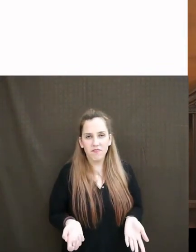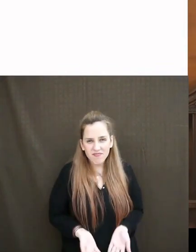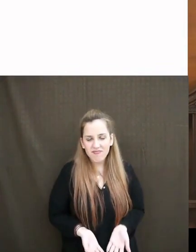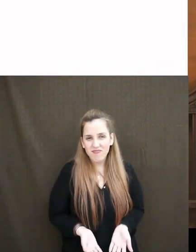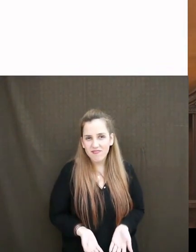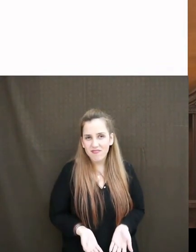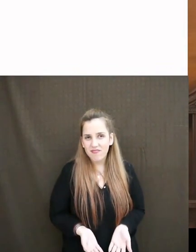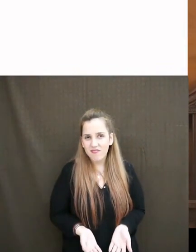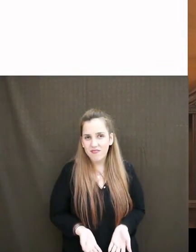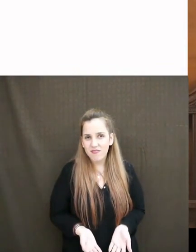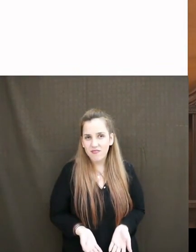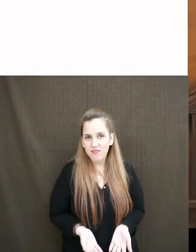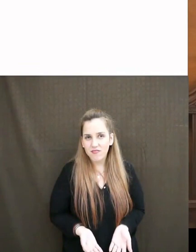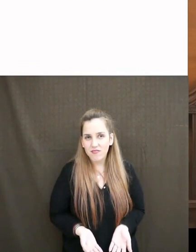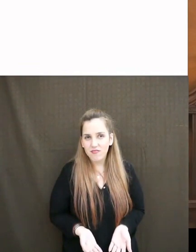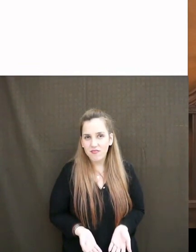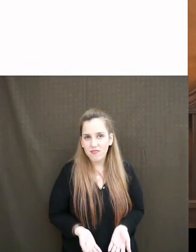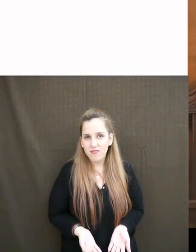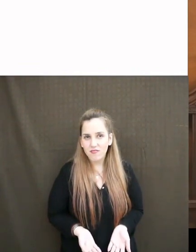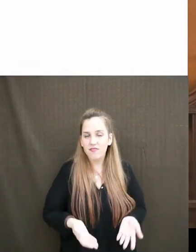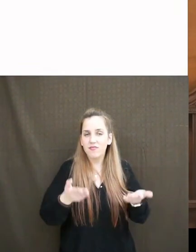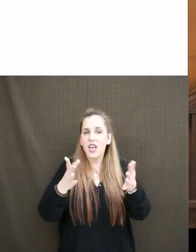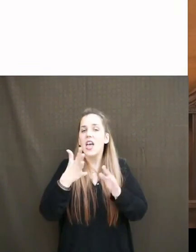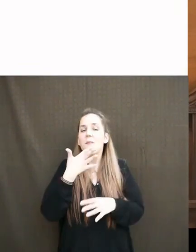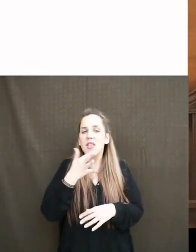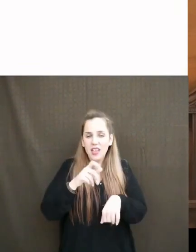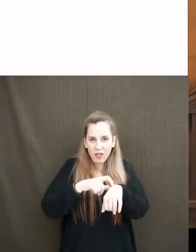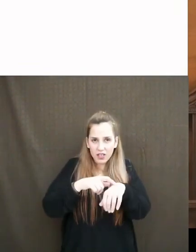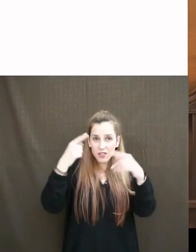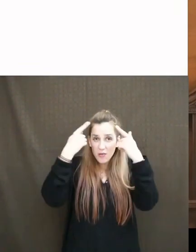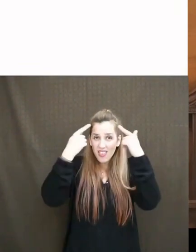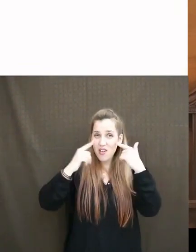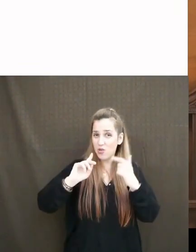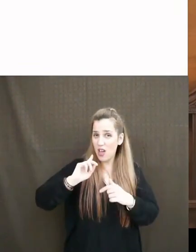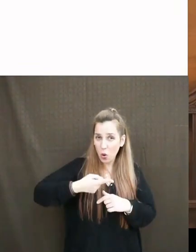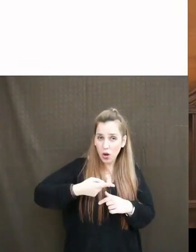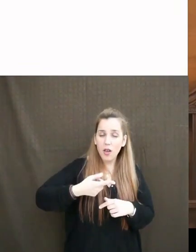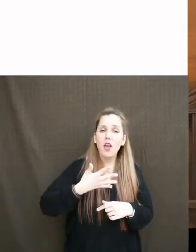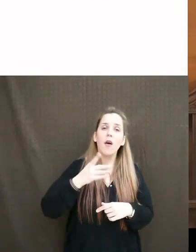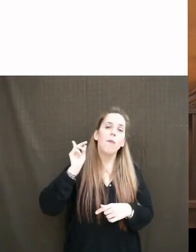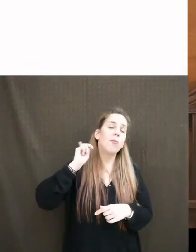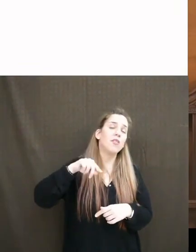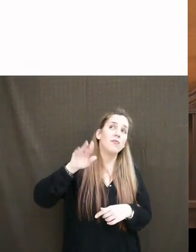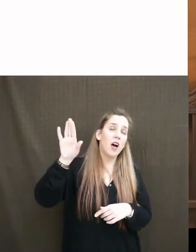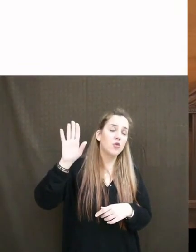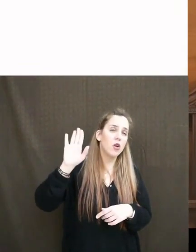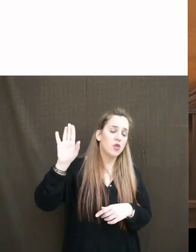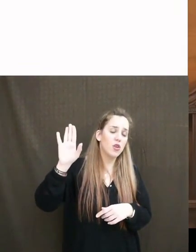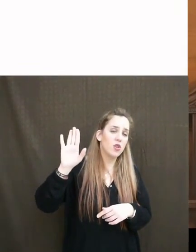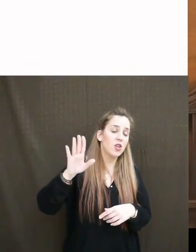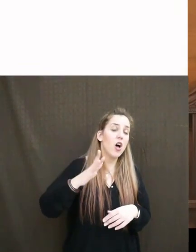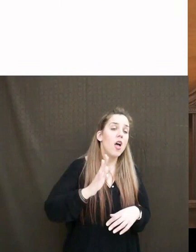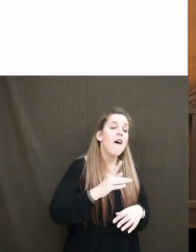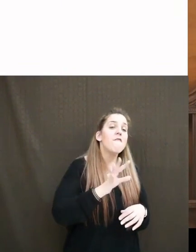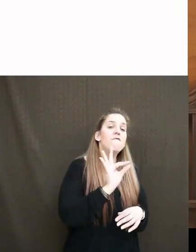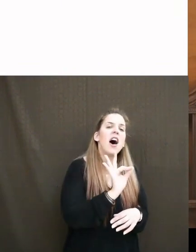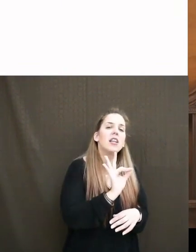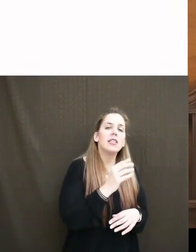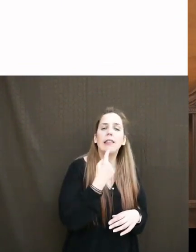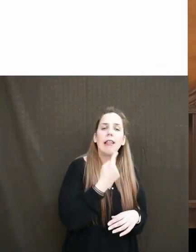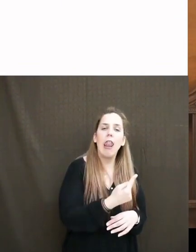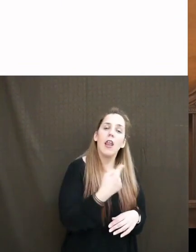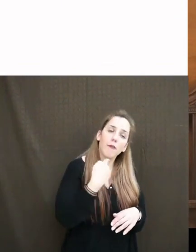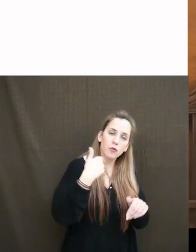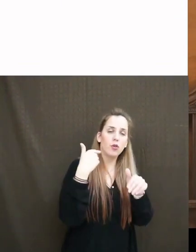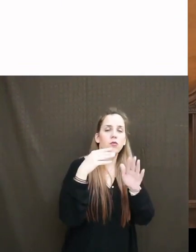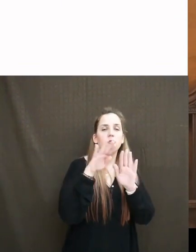Παρακάτω. Αφήνεται κατά μέρος την εντολή του Θεού, στο αμέσως επόμενο εδάφιο. Είναι αναπόφευκτο να συμβεί αυτό. Δεν